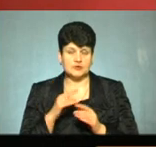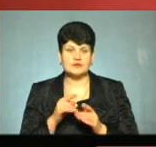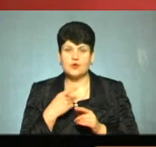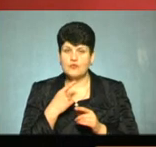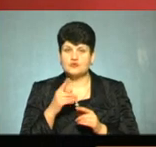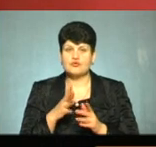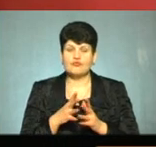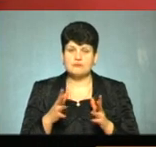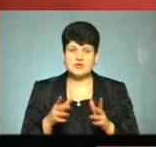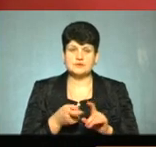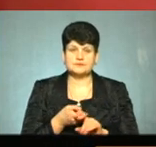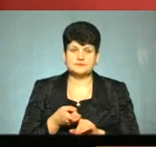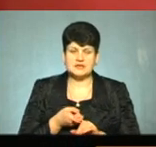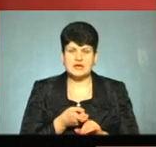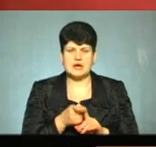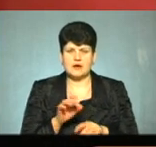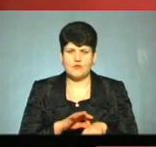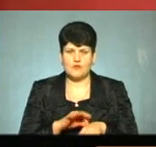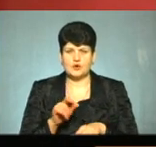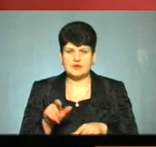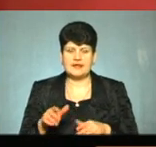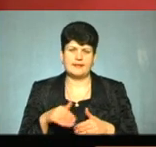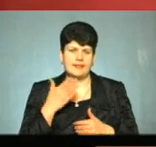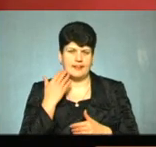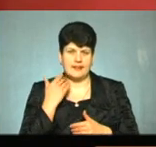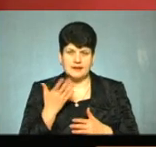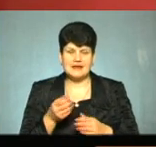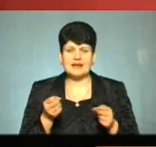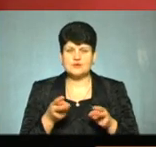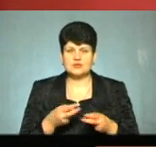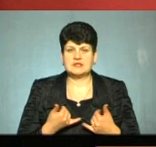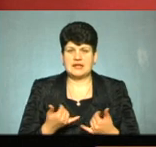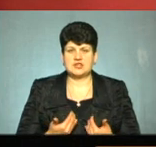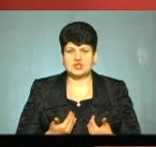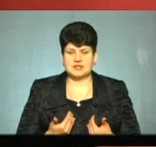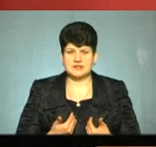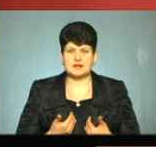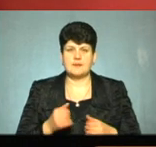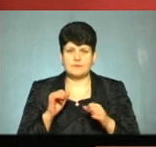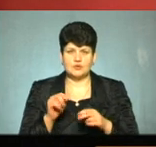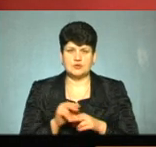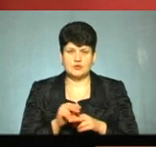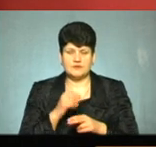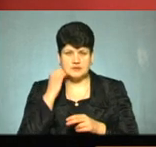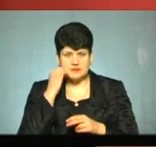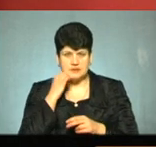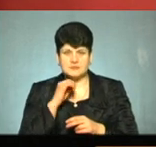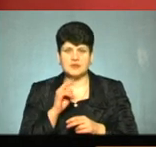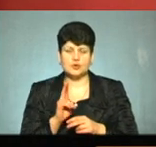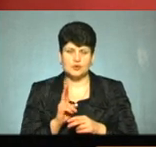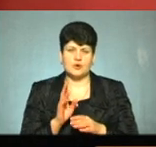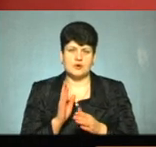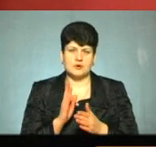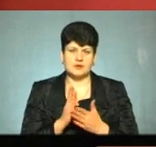Зокрема, вчені встановили, що в більшості заражених людей спостерігаються легкі симптоми. Ризику для життя піддаються літні пацієнти та пацієнти з